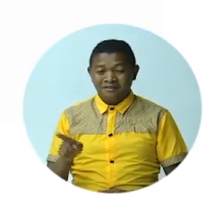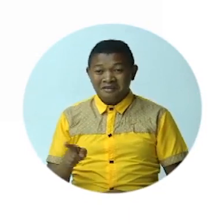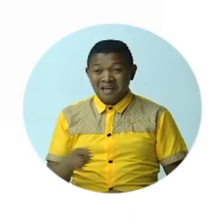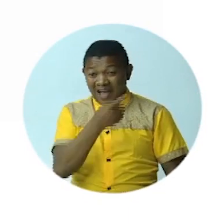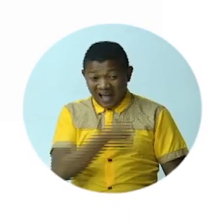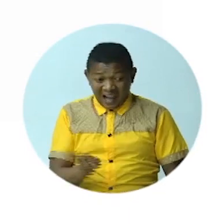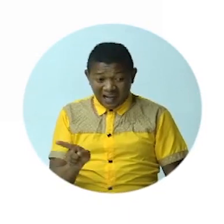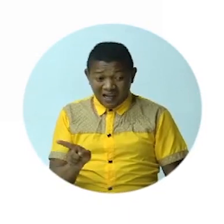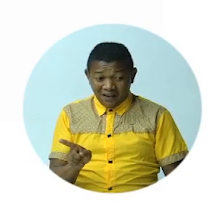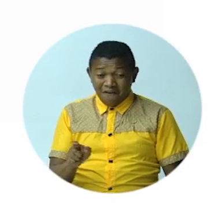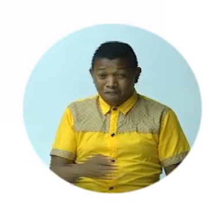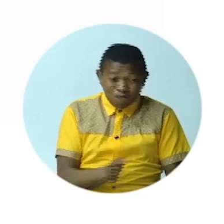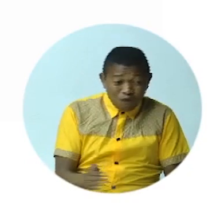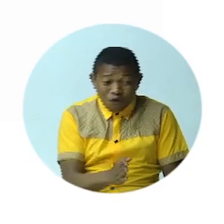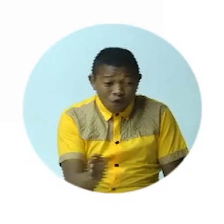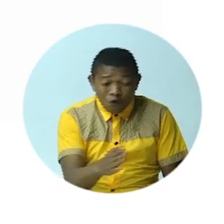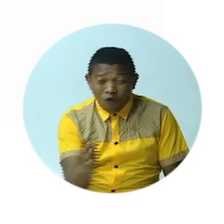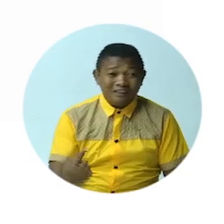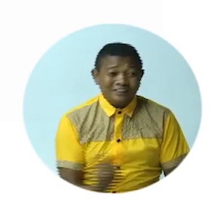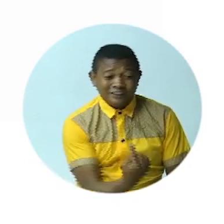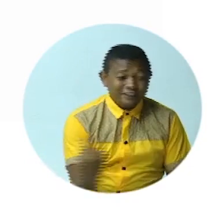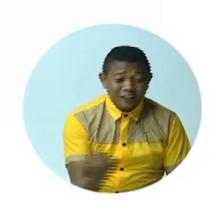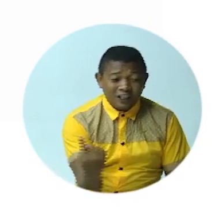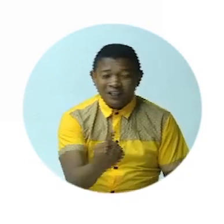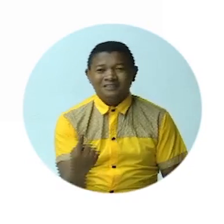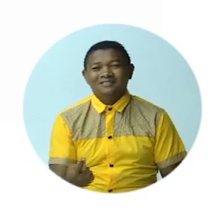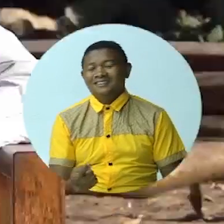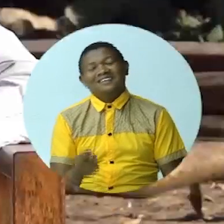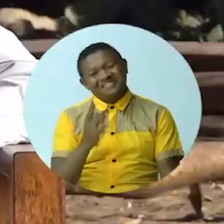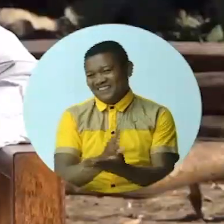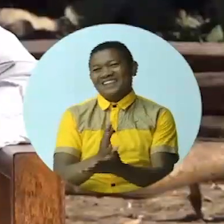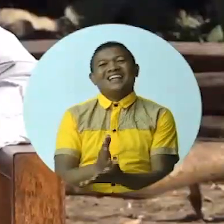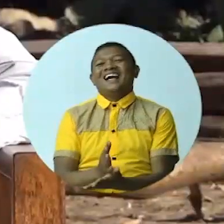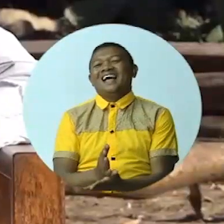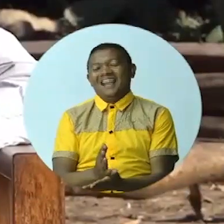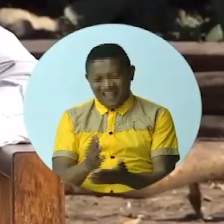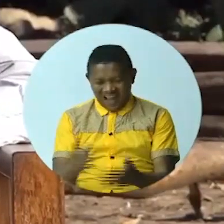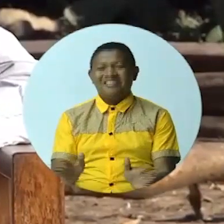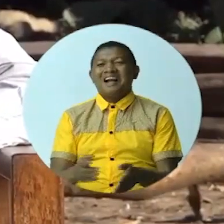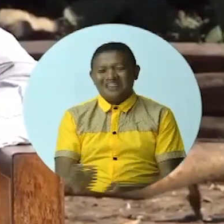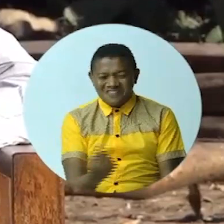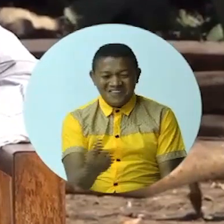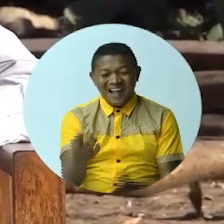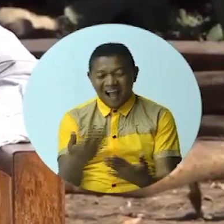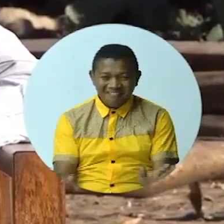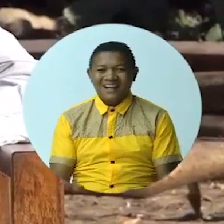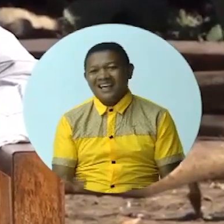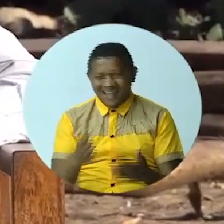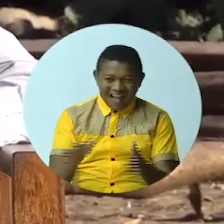alina zany hoe tsy misy tsony ny couvre feu manomboka